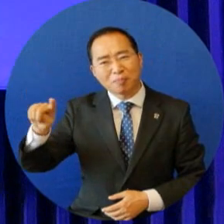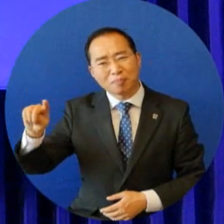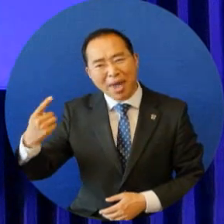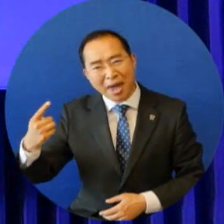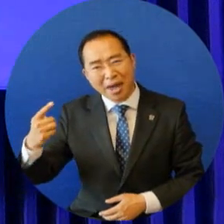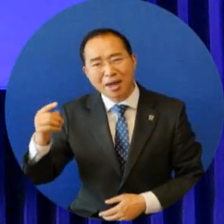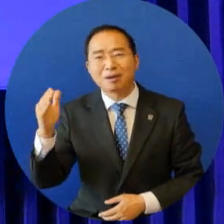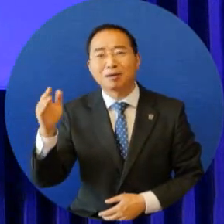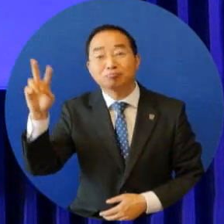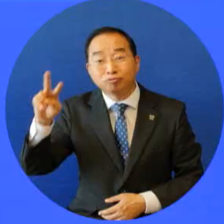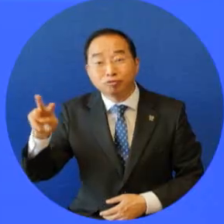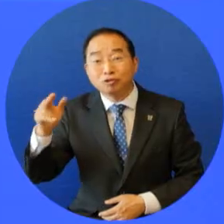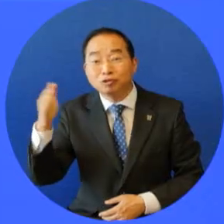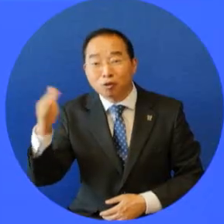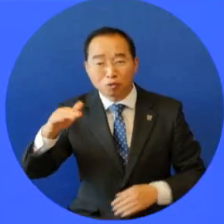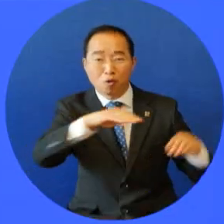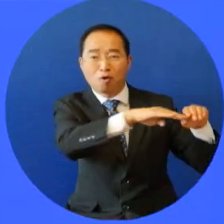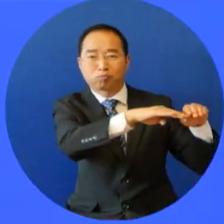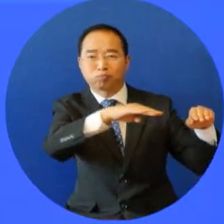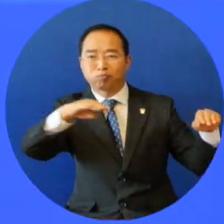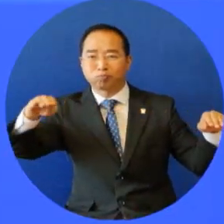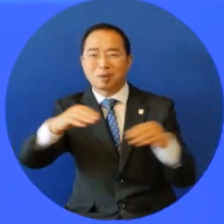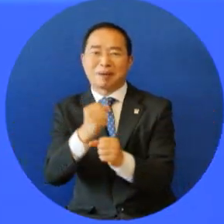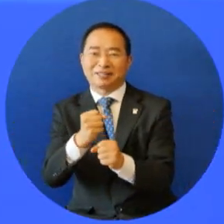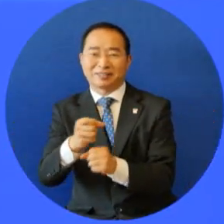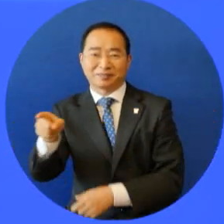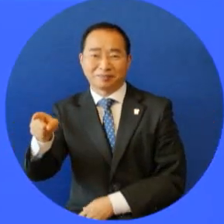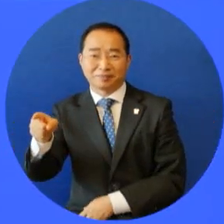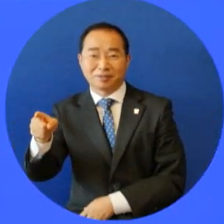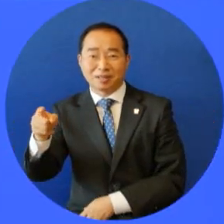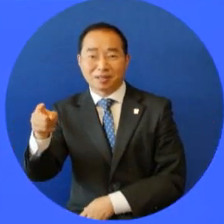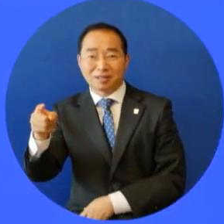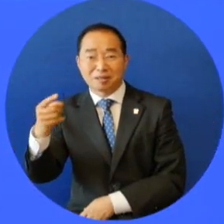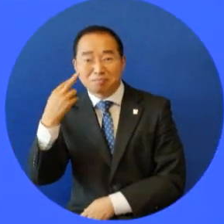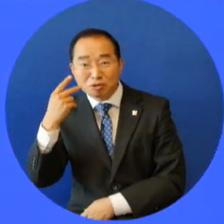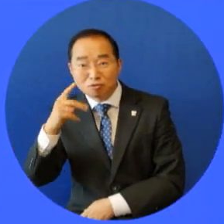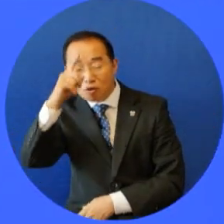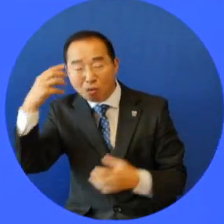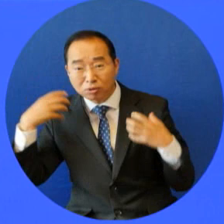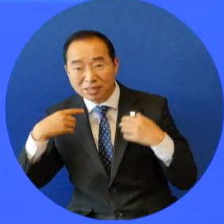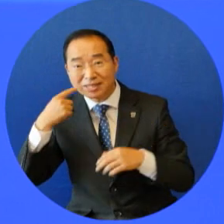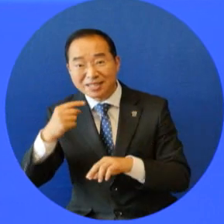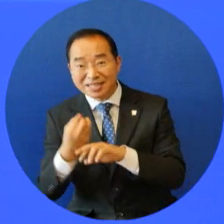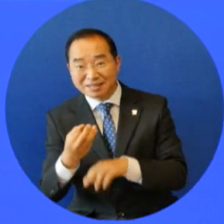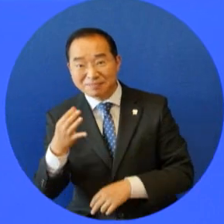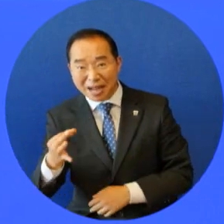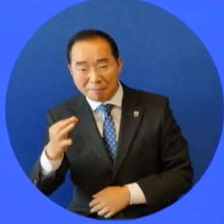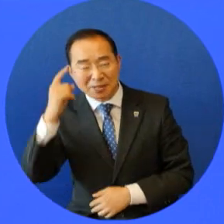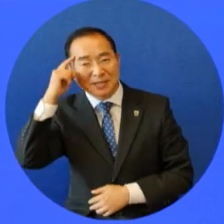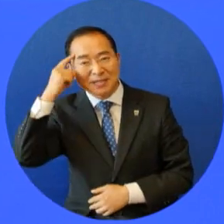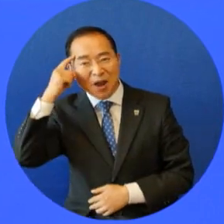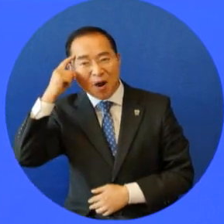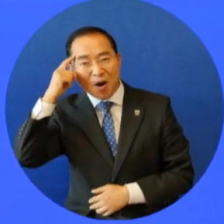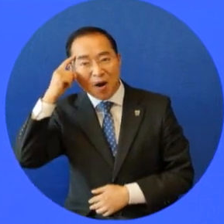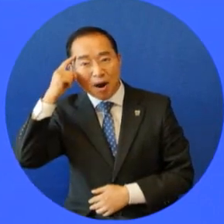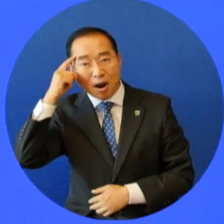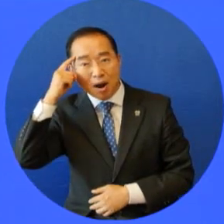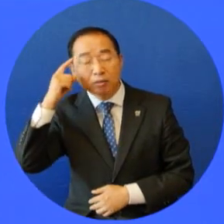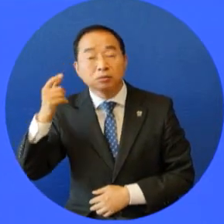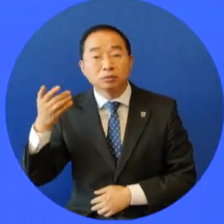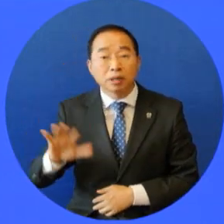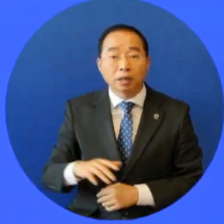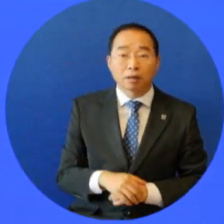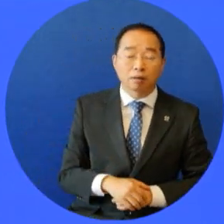사이를 왔다 갔다 했어요. 이런 사례가 있을 정도로 미국 정부는 금값에 대해서 신경을 많이 씁니다. 그런데